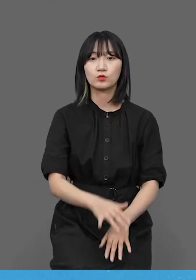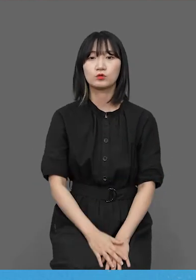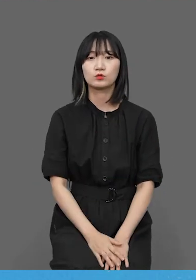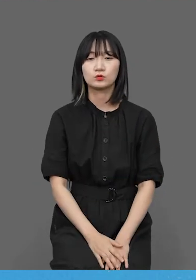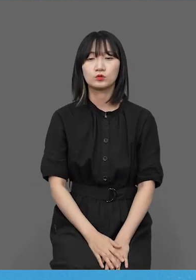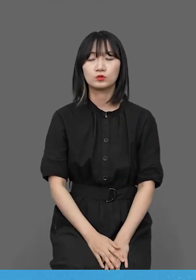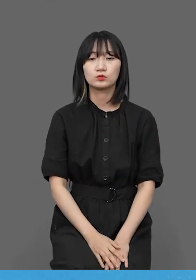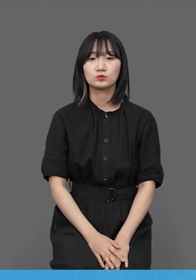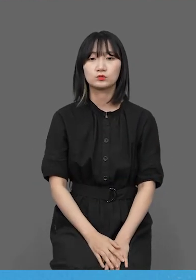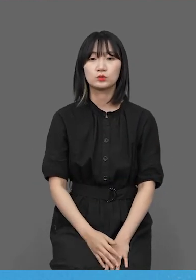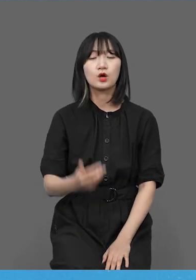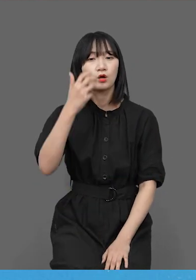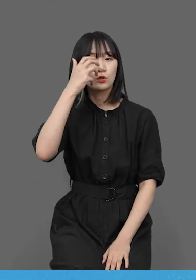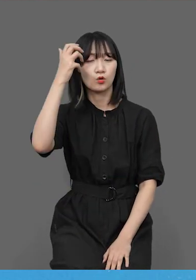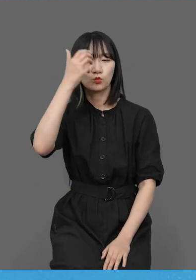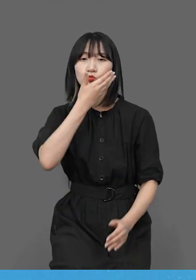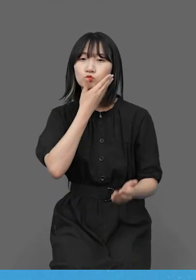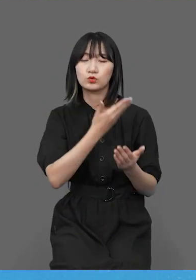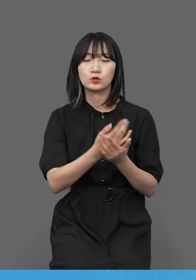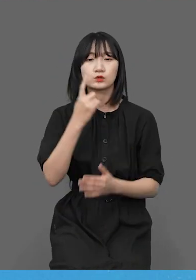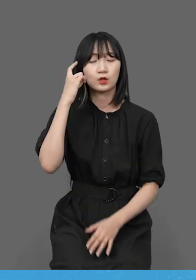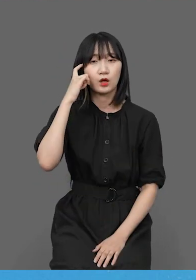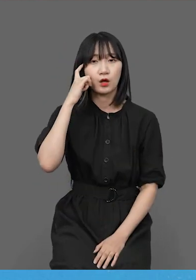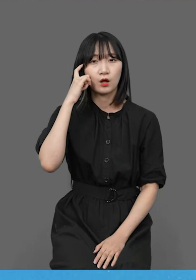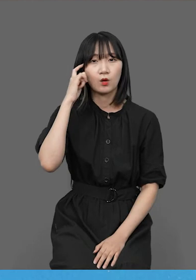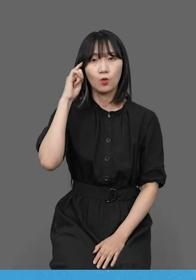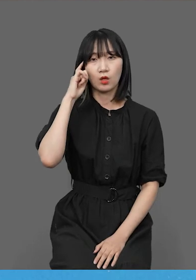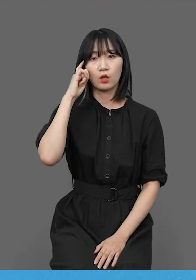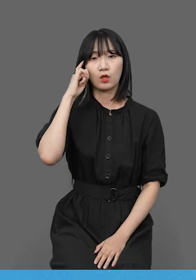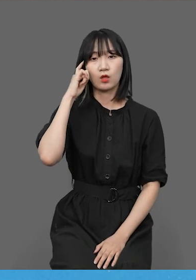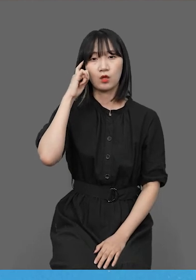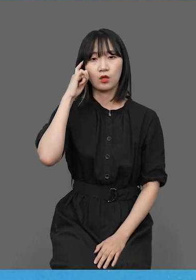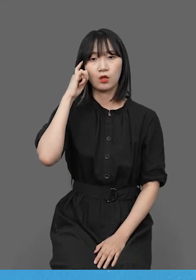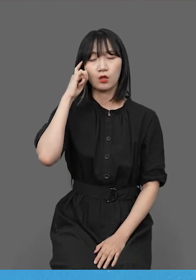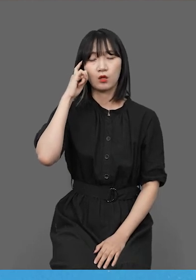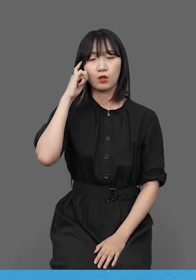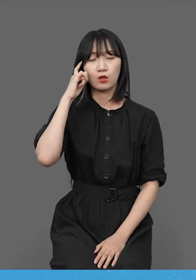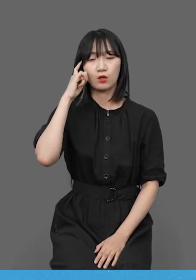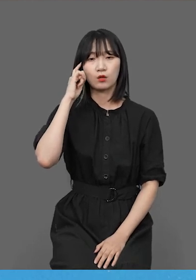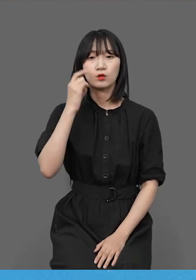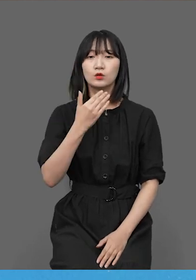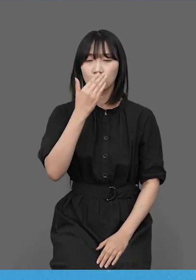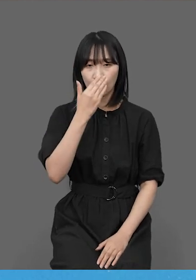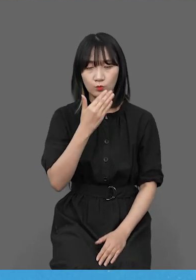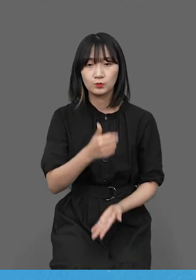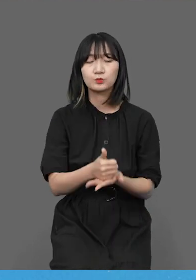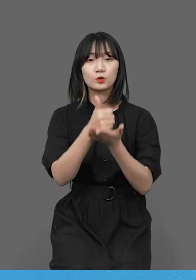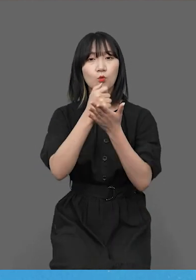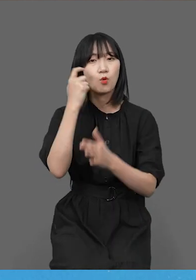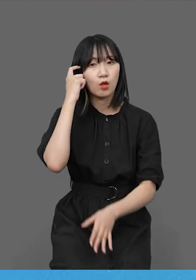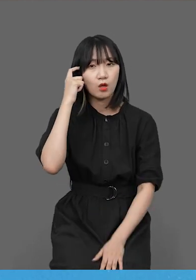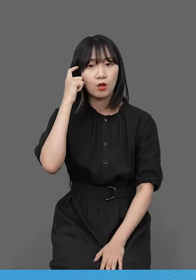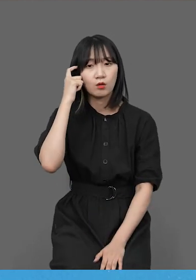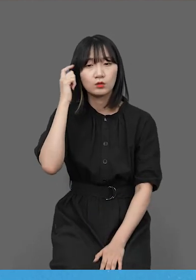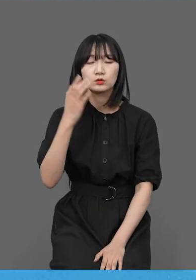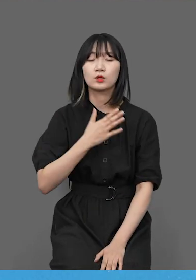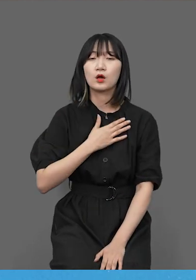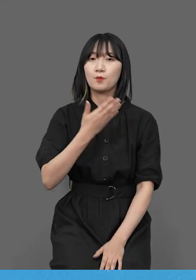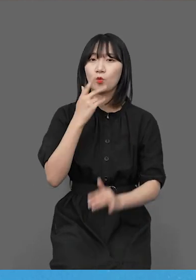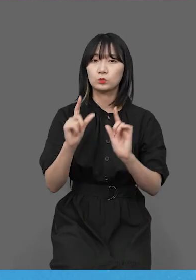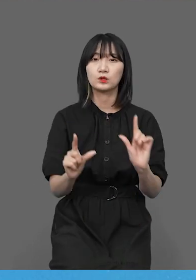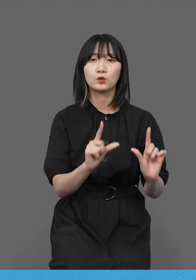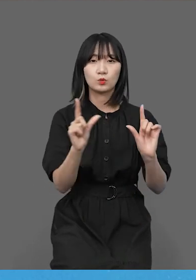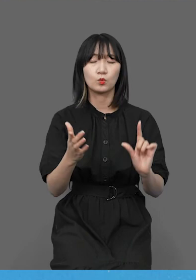이야기가 아니잖아요. 왜 영혼을 소중히 여깁니까? 왜 겸손히 섬긴다고 합니까? 그것은 내가 먹고 살고